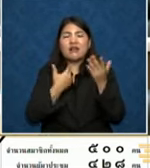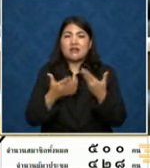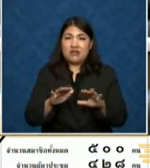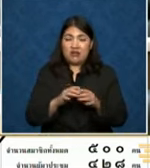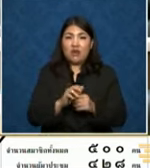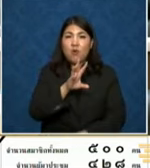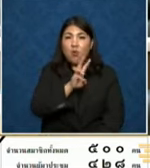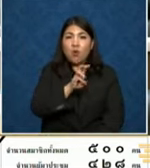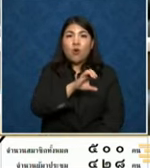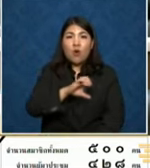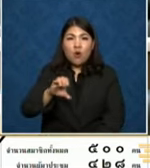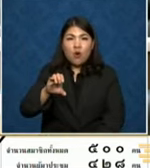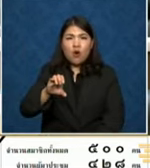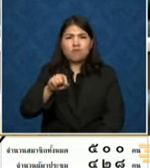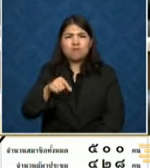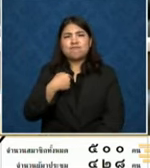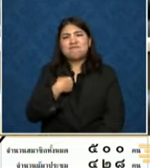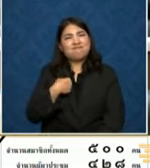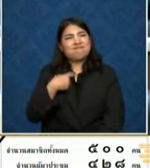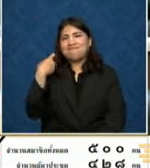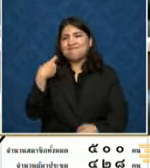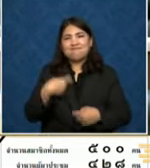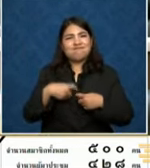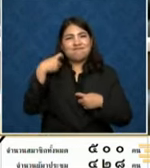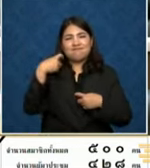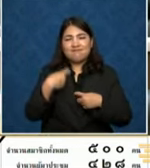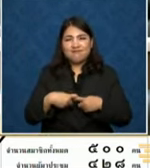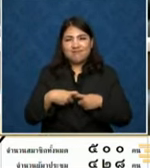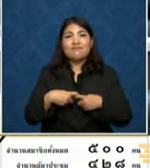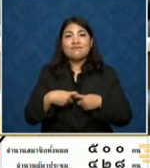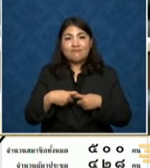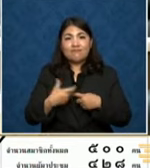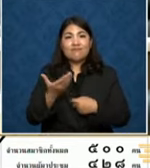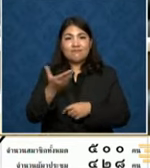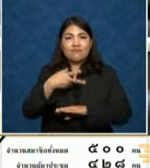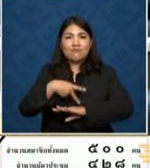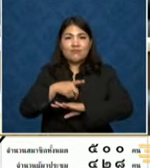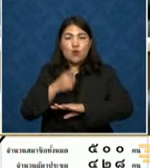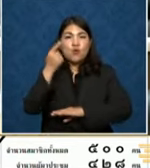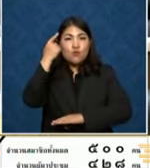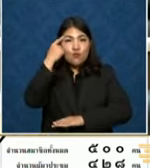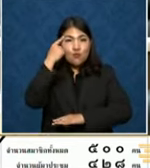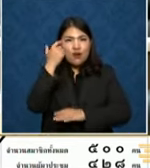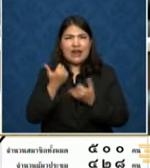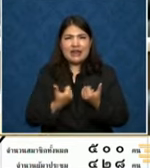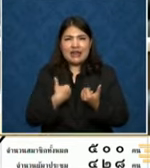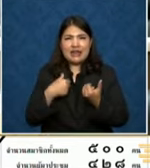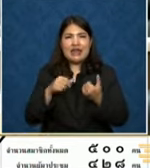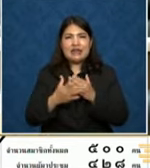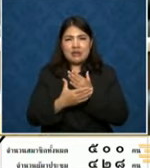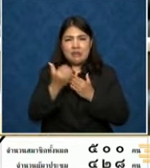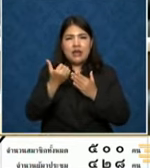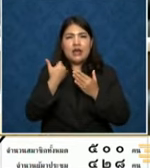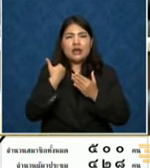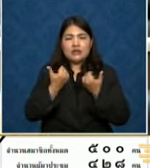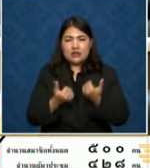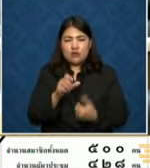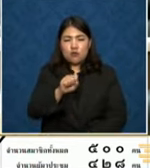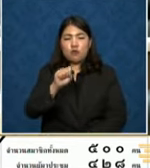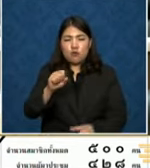ทคงเป็นไปได้ยากท่านประธานทราบไหมครับว่ารัฐสภาชุดนี้สภาผู้แทนราษฎรชุด